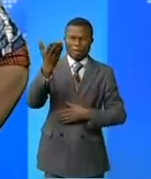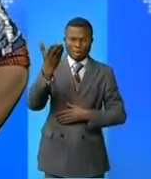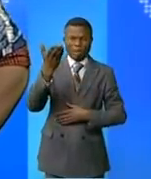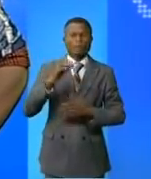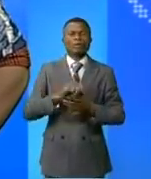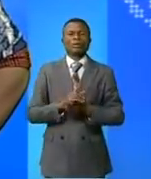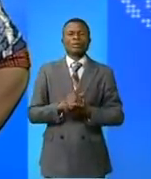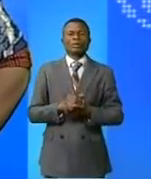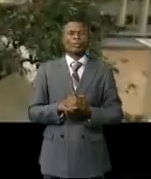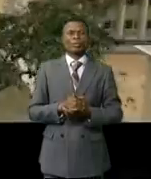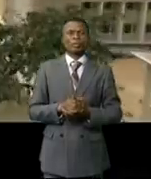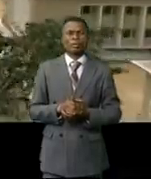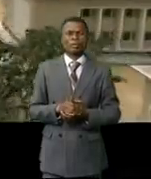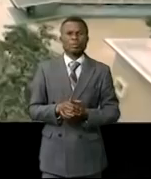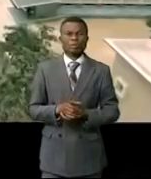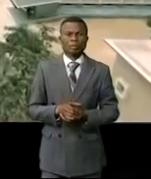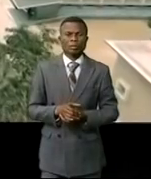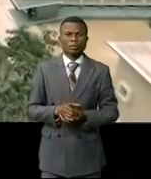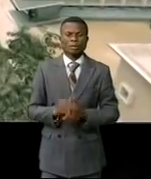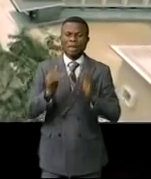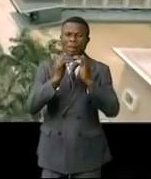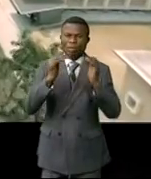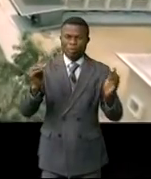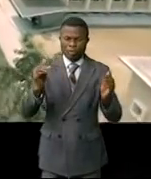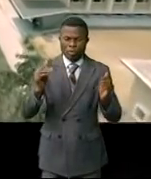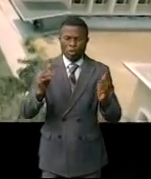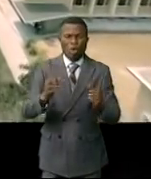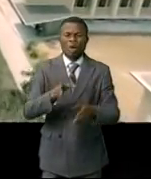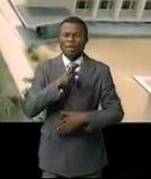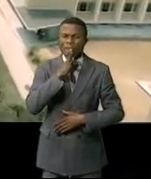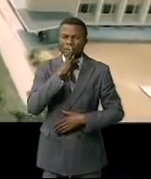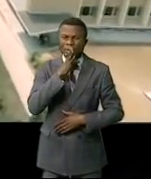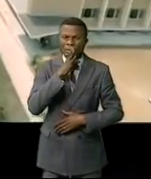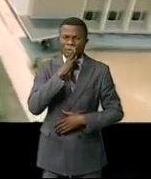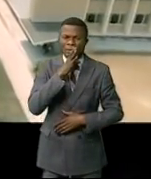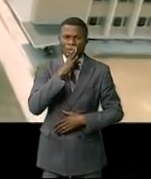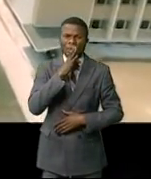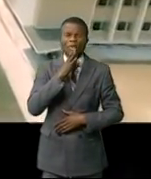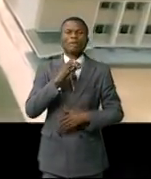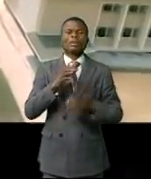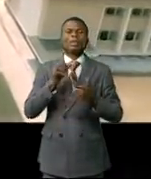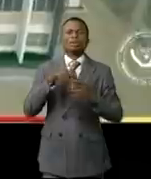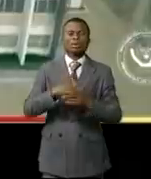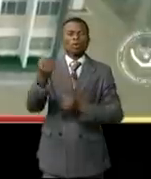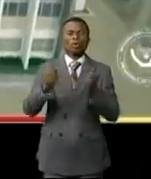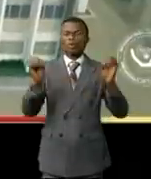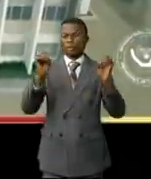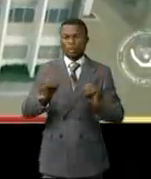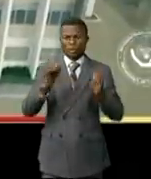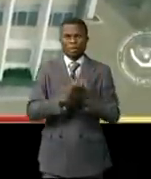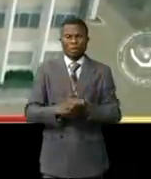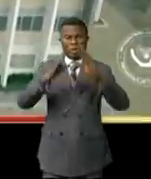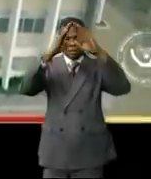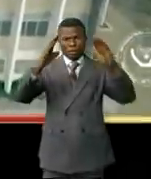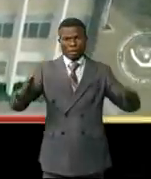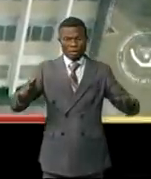Iverson Kawaba. Un calme olympien sous fond des sirènes à peine audibles de véhicules. Les